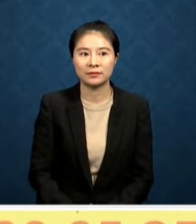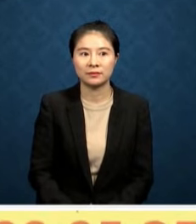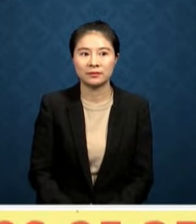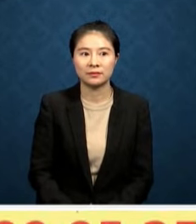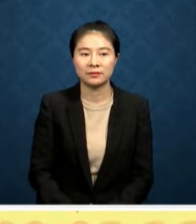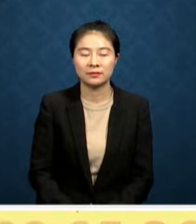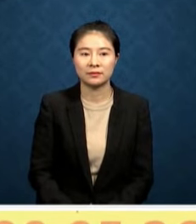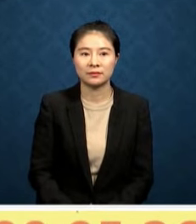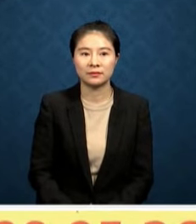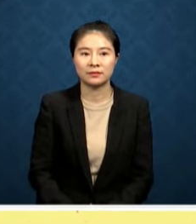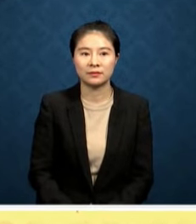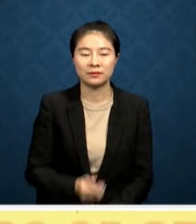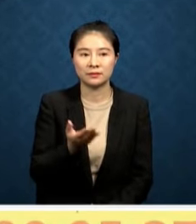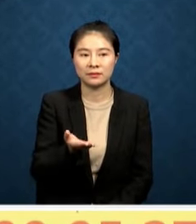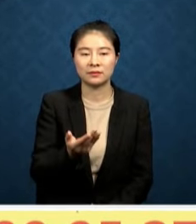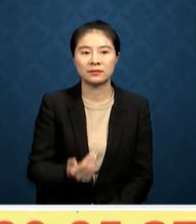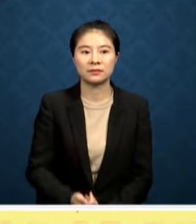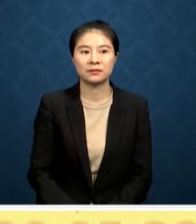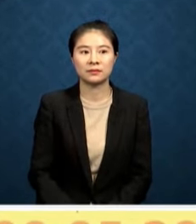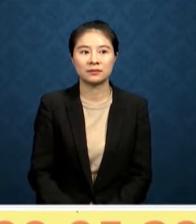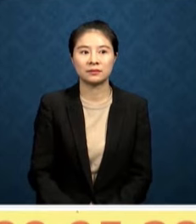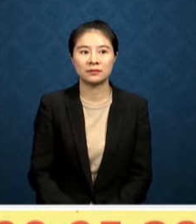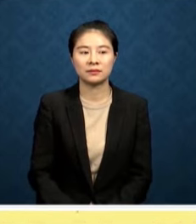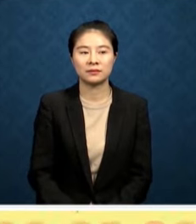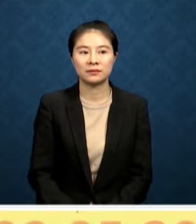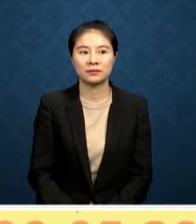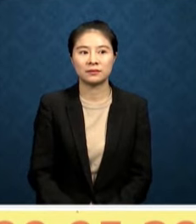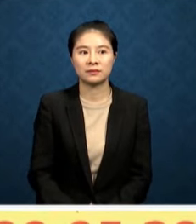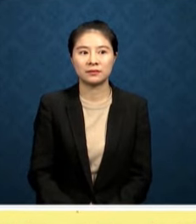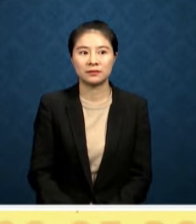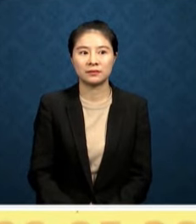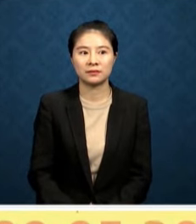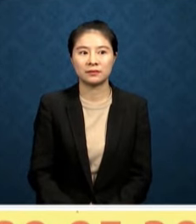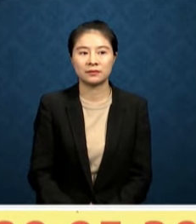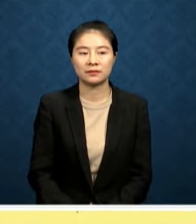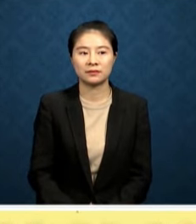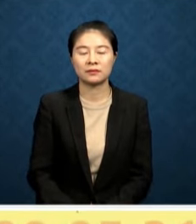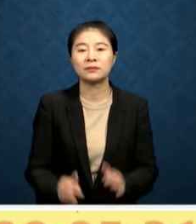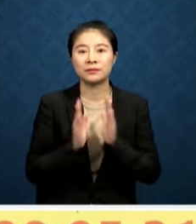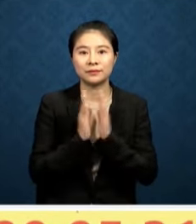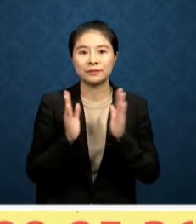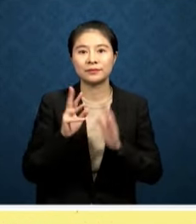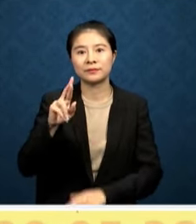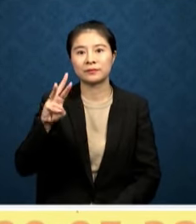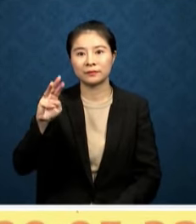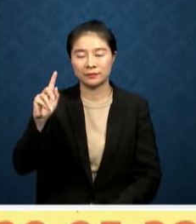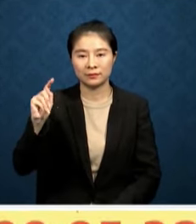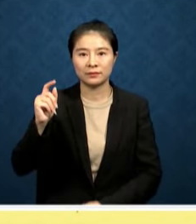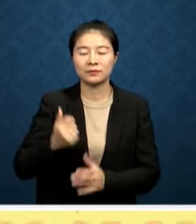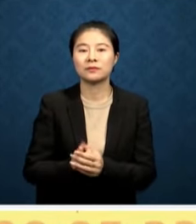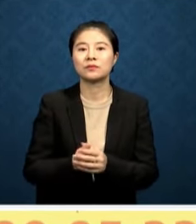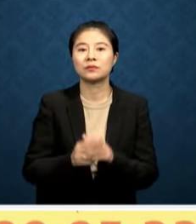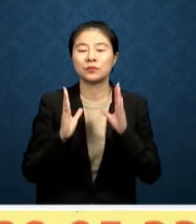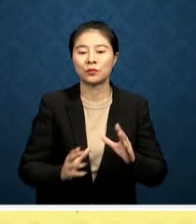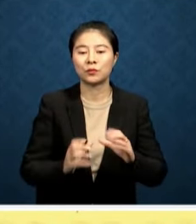ไหมครับครับเชิญได ้ครับท่านประธานอีกสักนิดนึงนะครับก็ขอบคุณท่านรัฐมนตรีนะครับผมคิดว่าถ้าแรงงานหรือว่